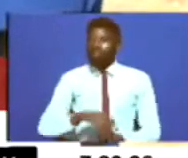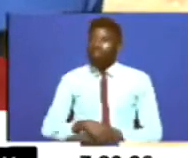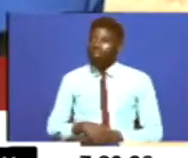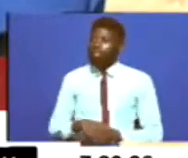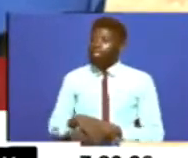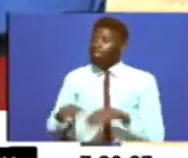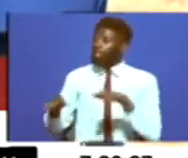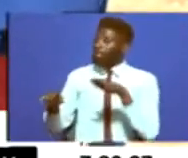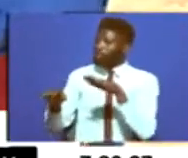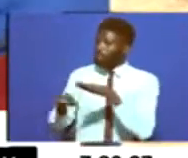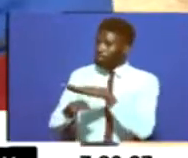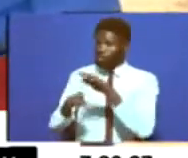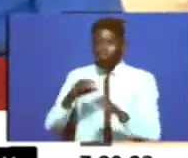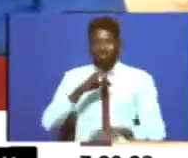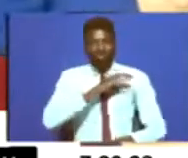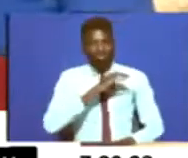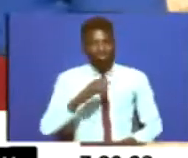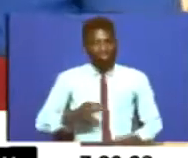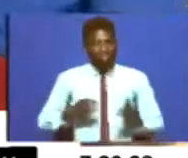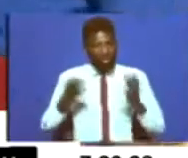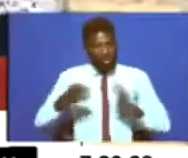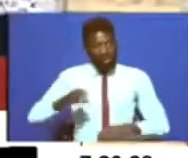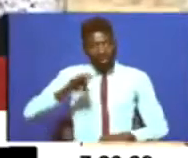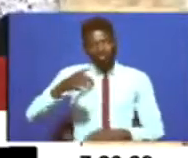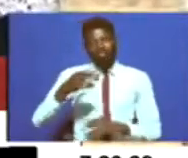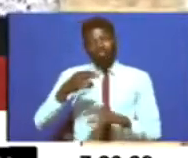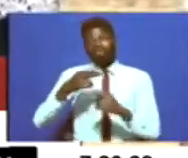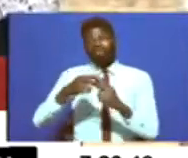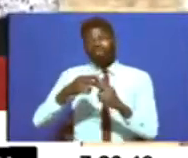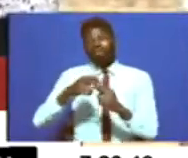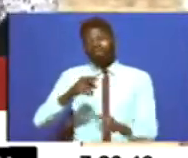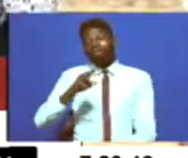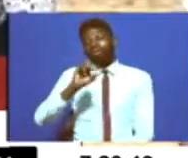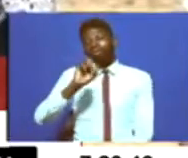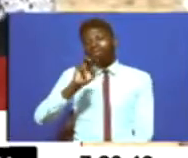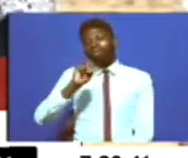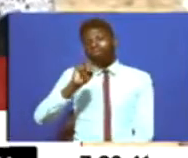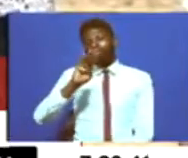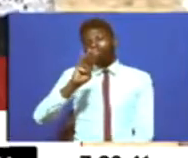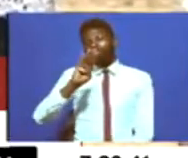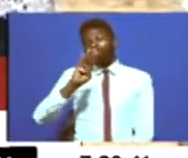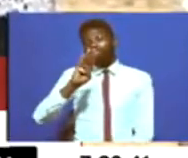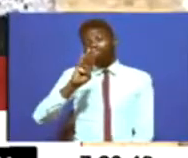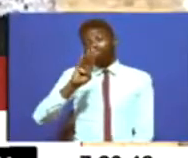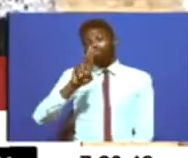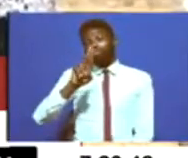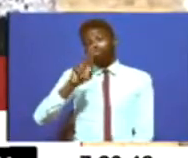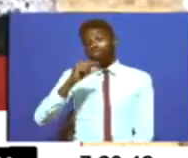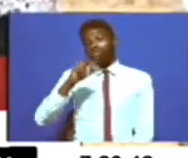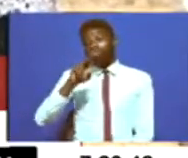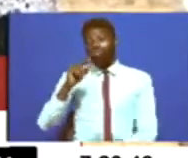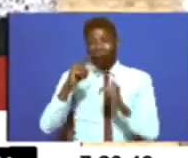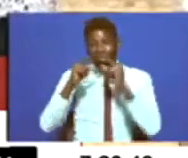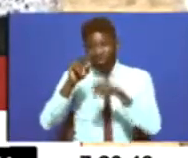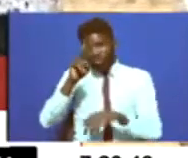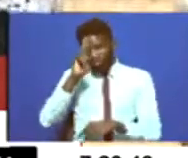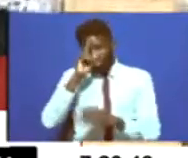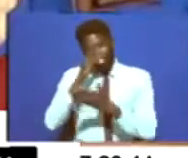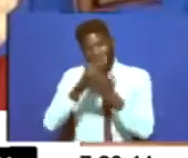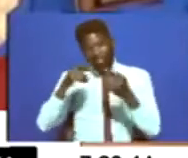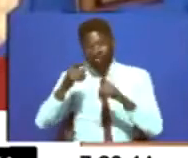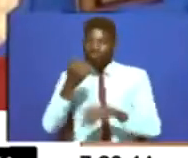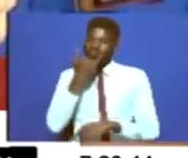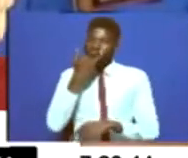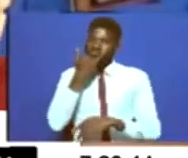la Athi River Charles Wambugu amewakashifu baadhi ya maafisa wa polisi kwa madai ya kuingilia kesi ambazo tayari ziko